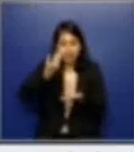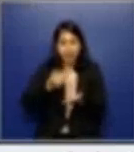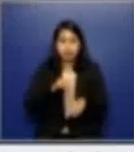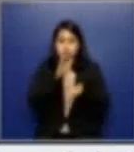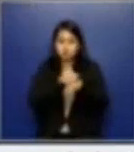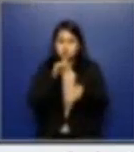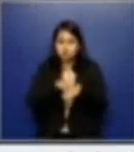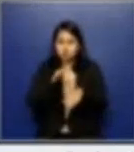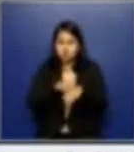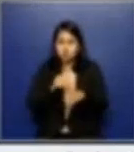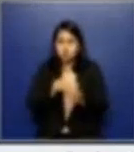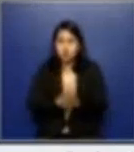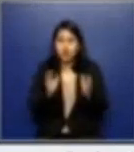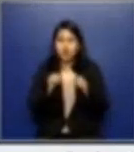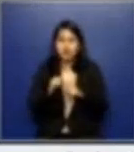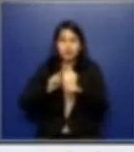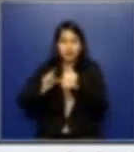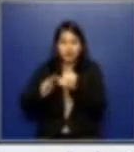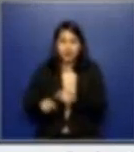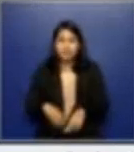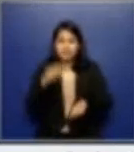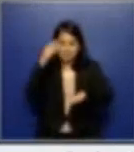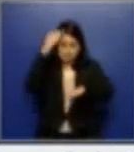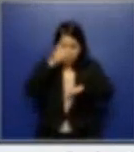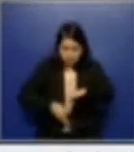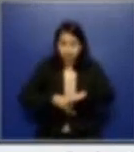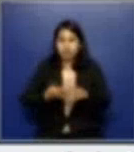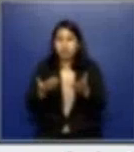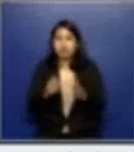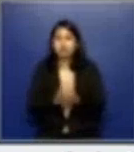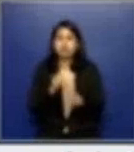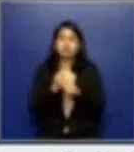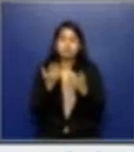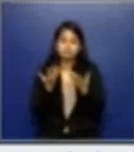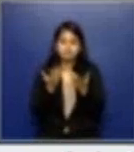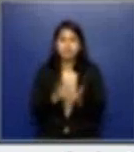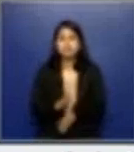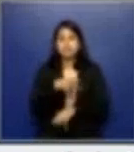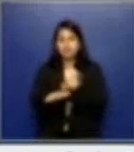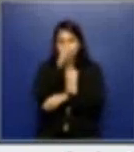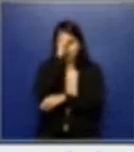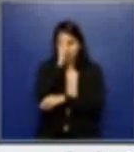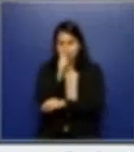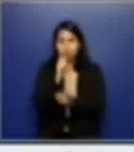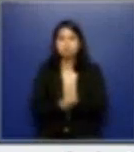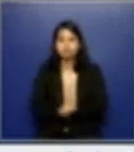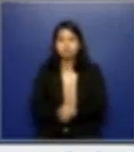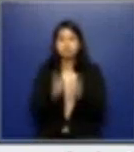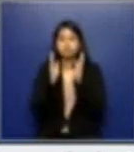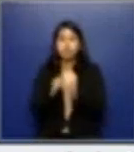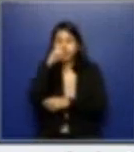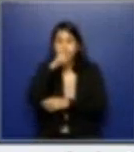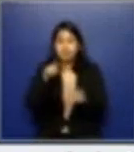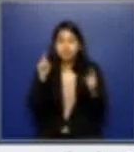ดอกเบี้ยนอกระบบนี่ทวงโหดมากตัดมือตัดแขนตัดเลยเพราะนั้นท่านประธานที่เคารพครับสิ่งซึ่งคนไทยจะพ